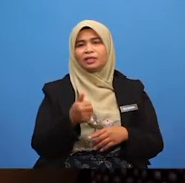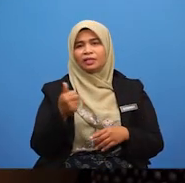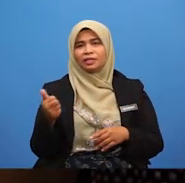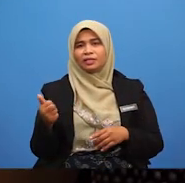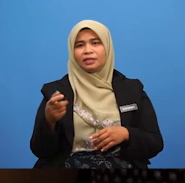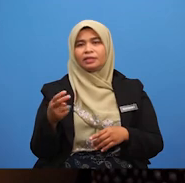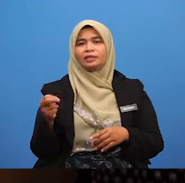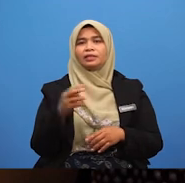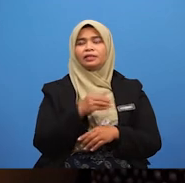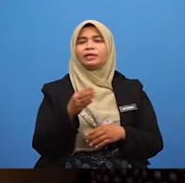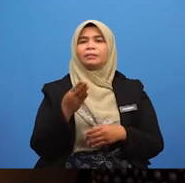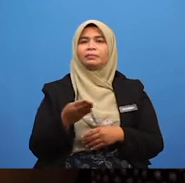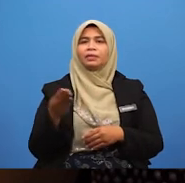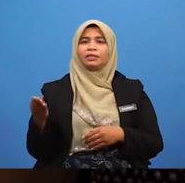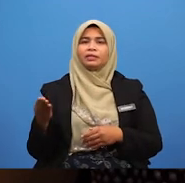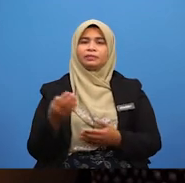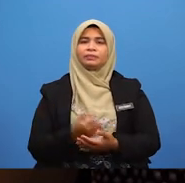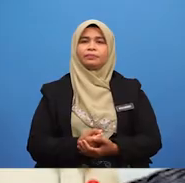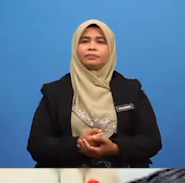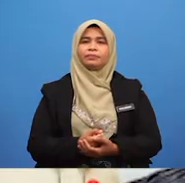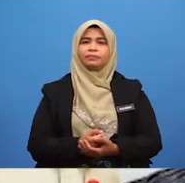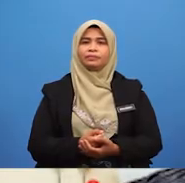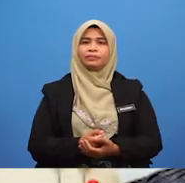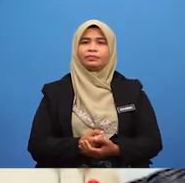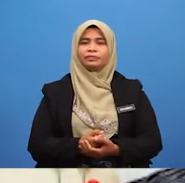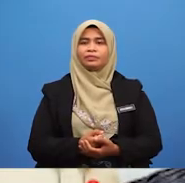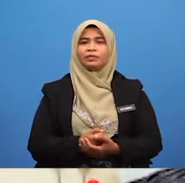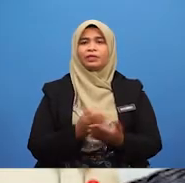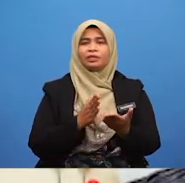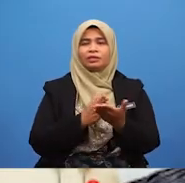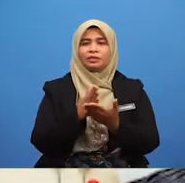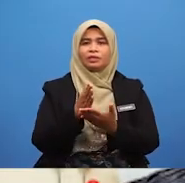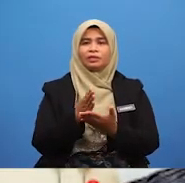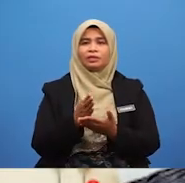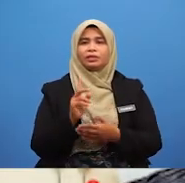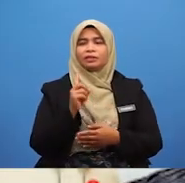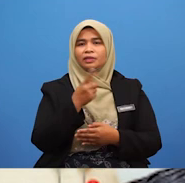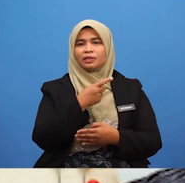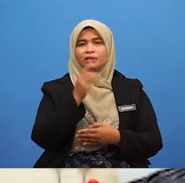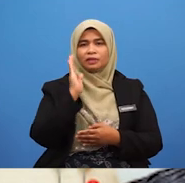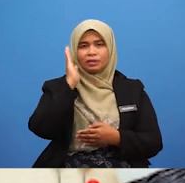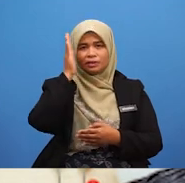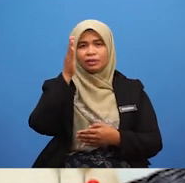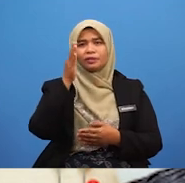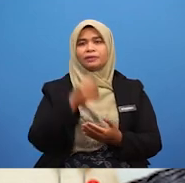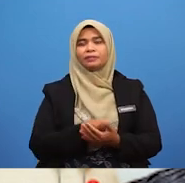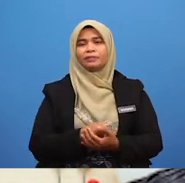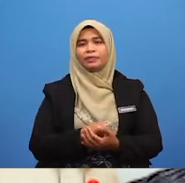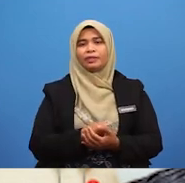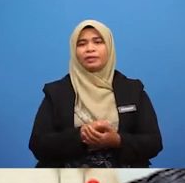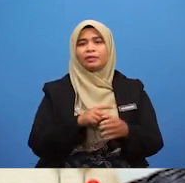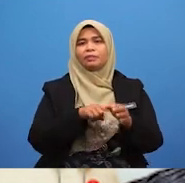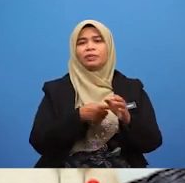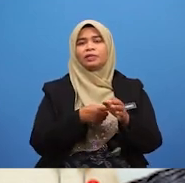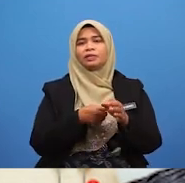Okey, seterusnya kita akan mula menyemak kepingan pola